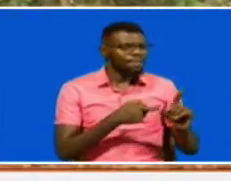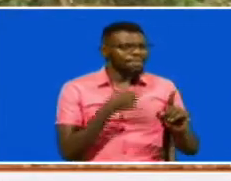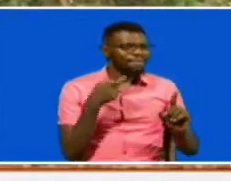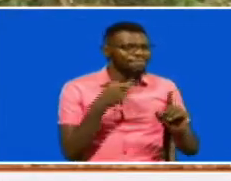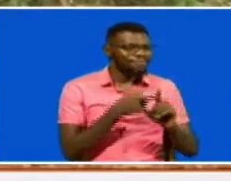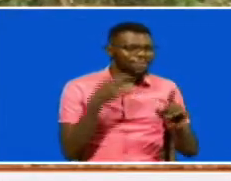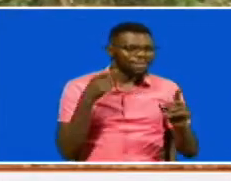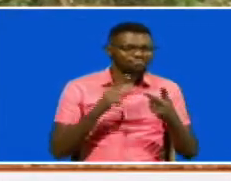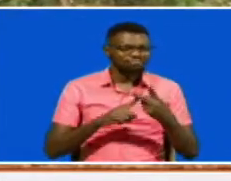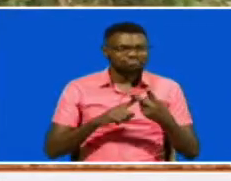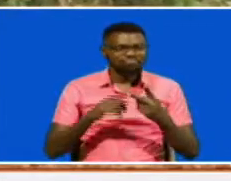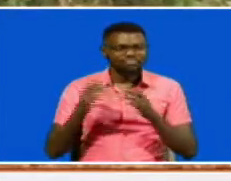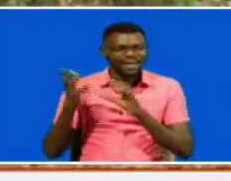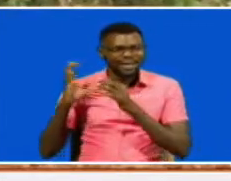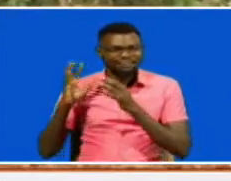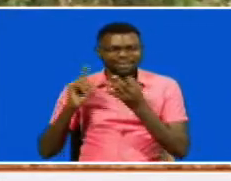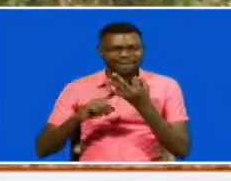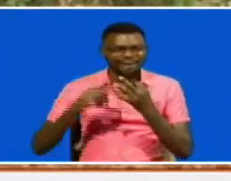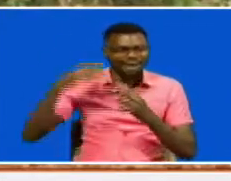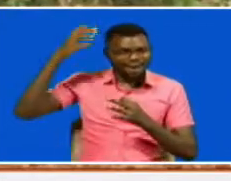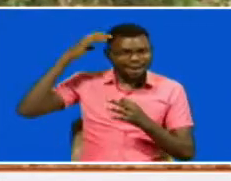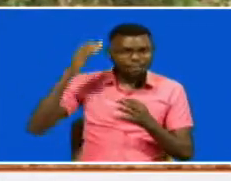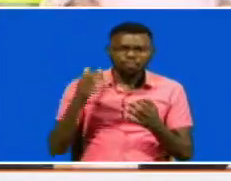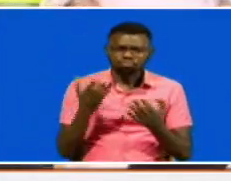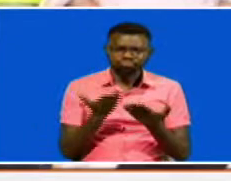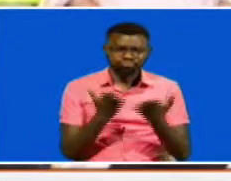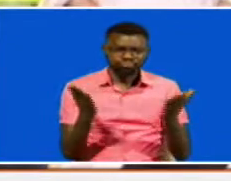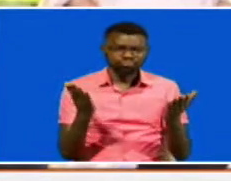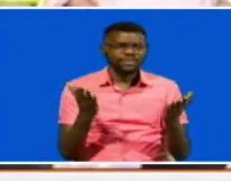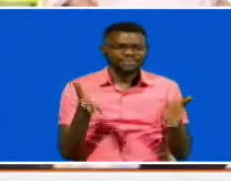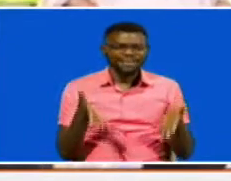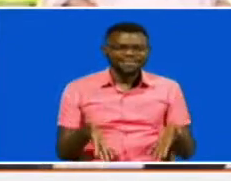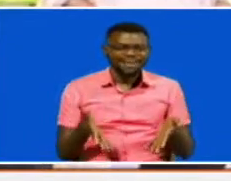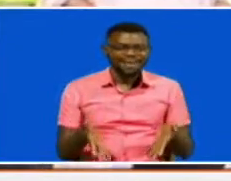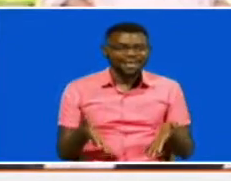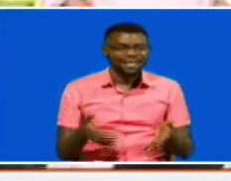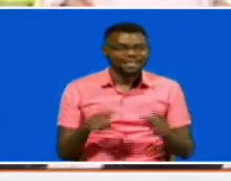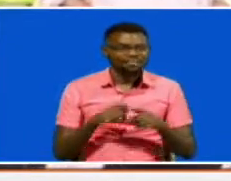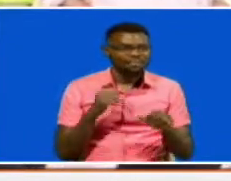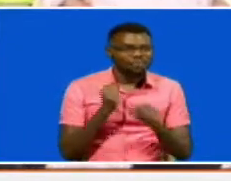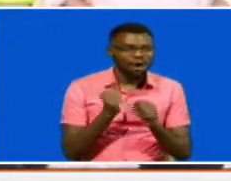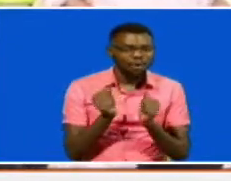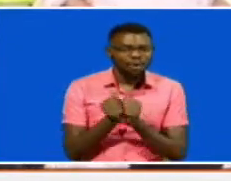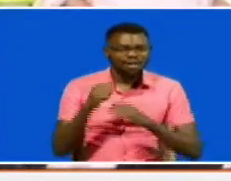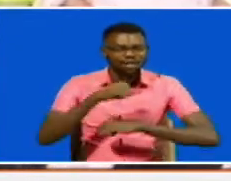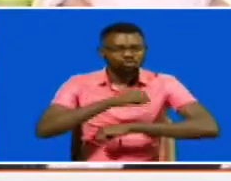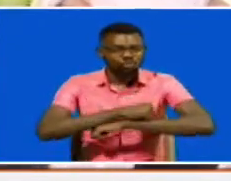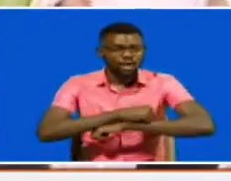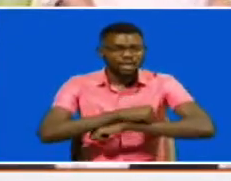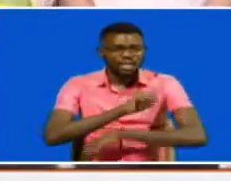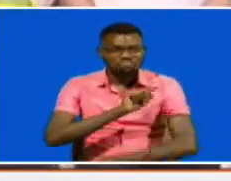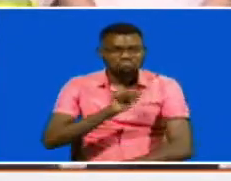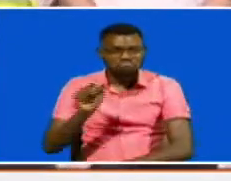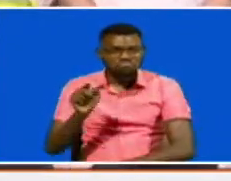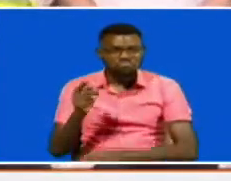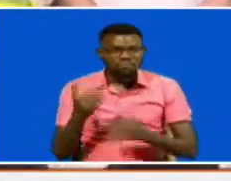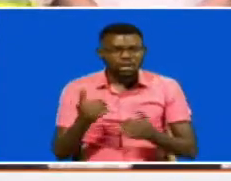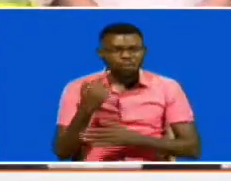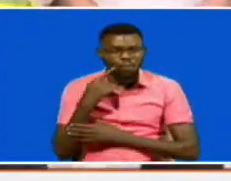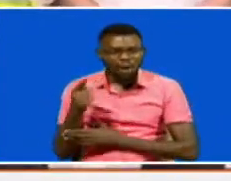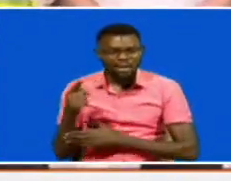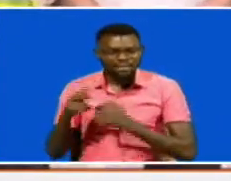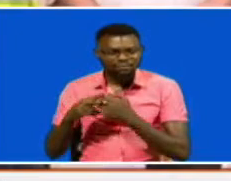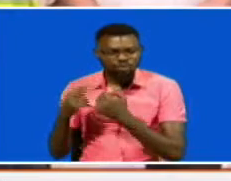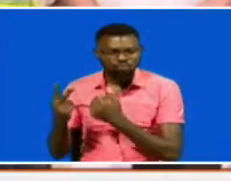and Kilifi is our mainstay. So most of our farmers are from here. We are also working with the schools. Now we have 172 schools